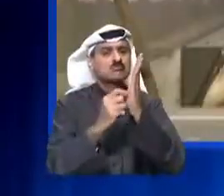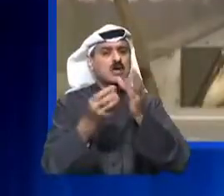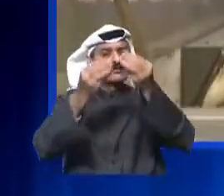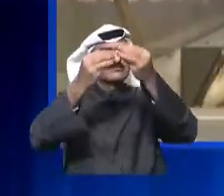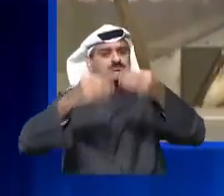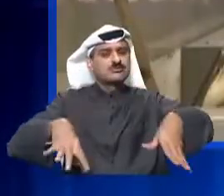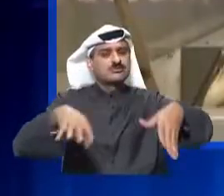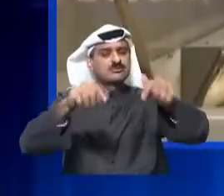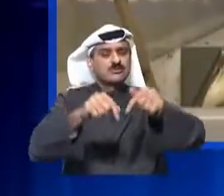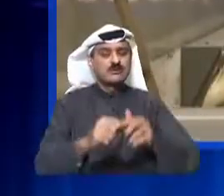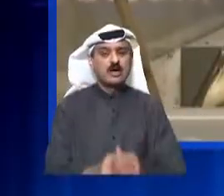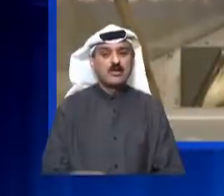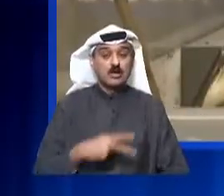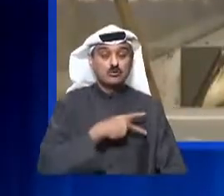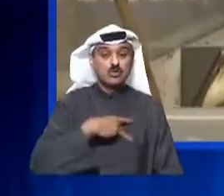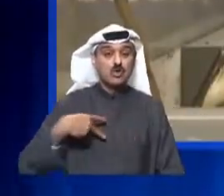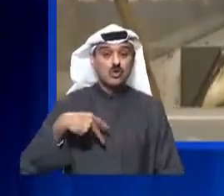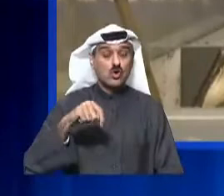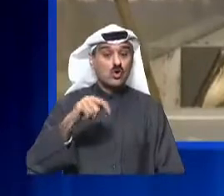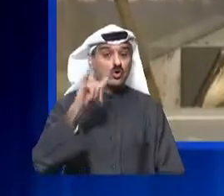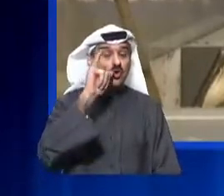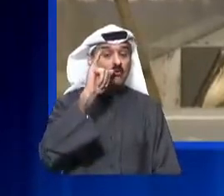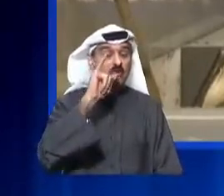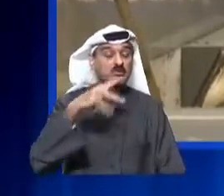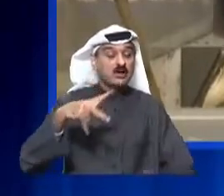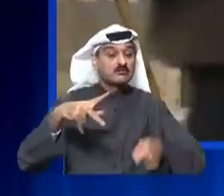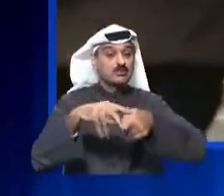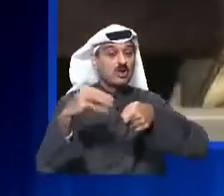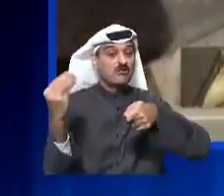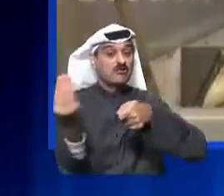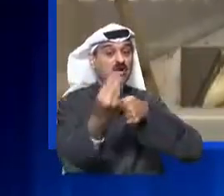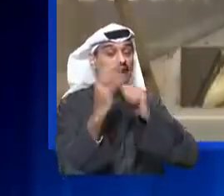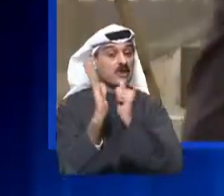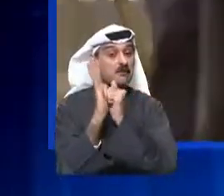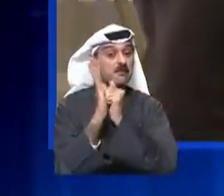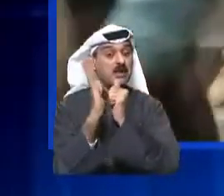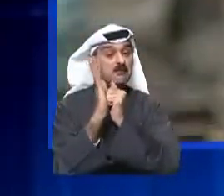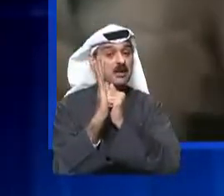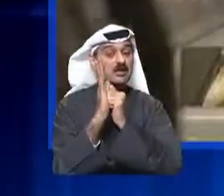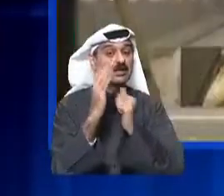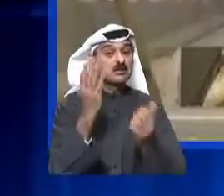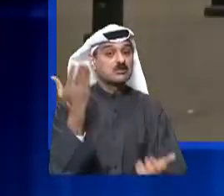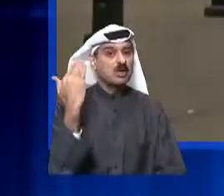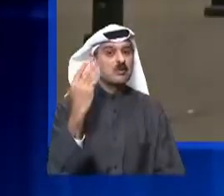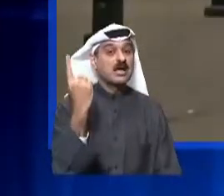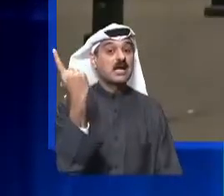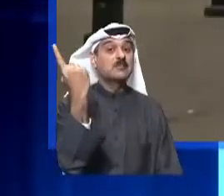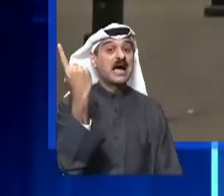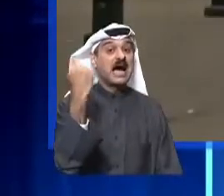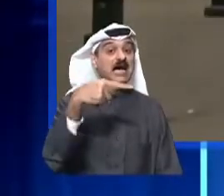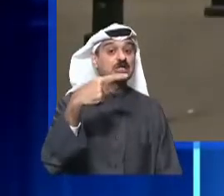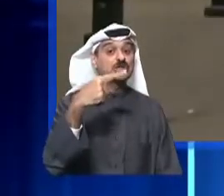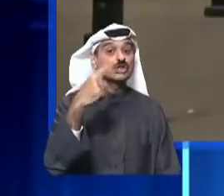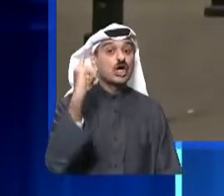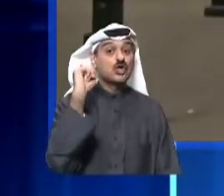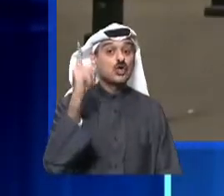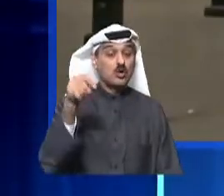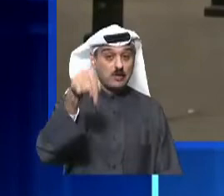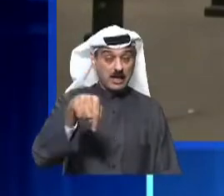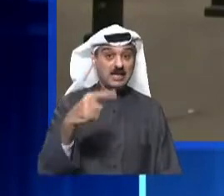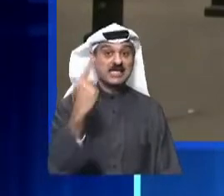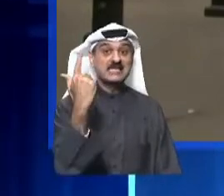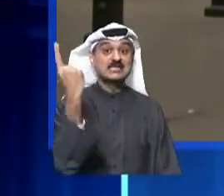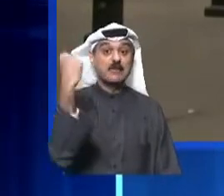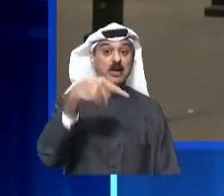قللت الحكومة البريطانية من الحجر الصحي المنزلي من 10 أيام إلى 7 أيام. البعض يقوم بكسر